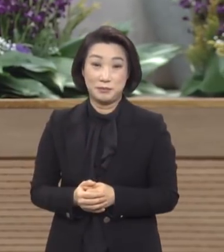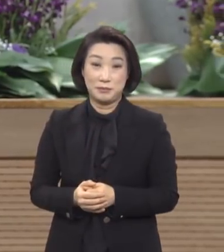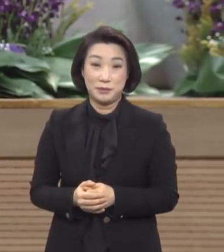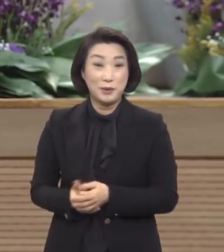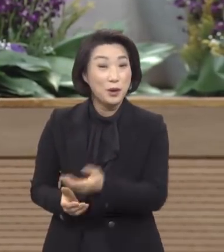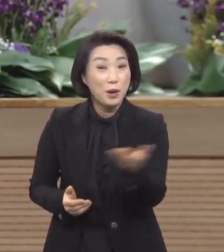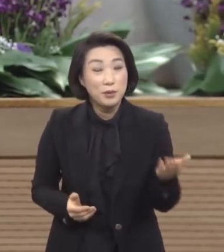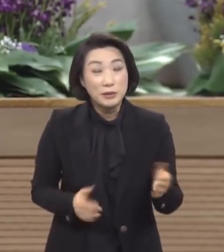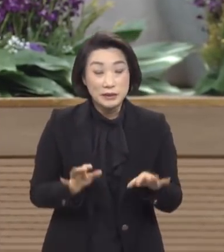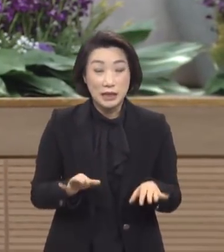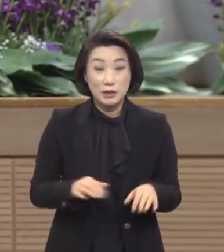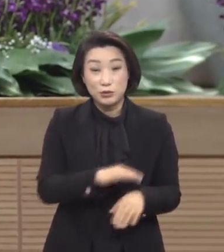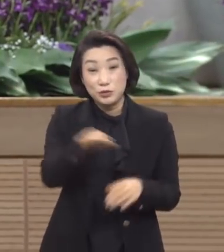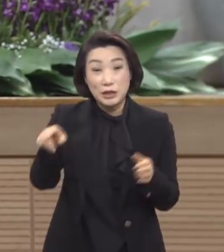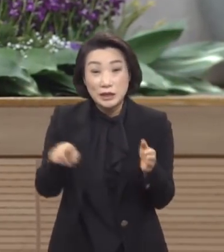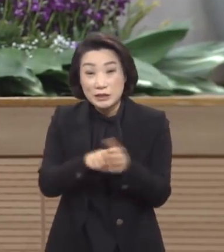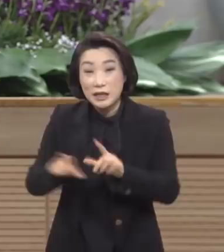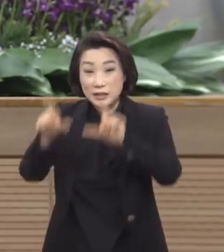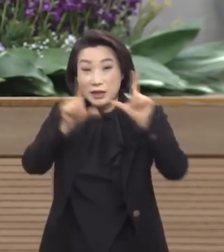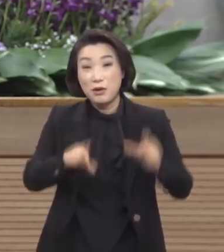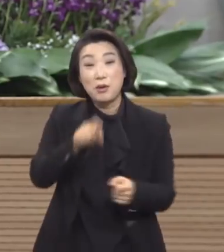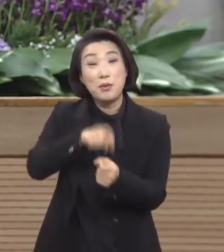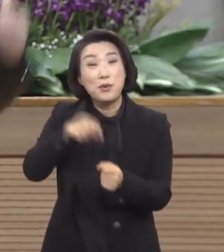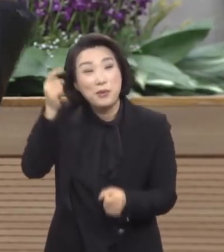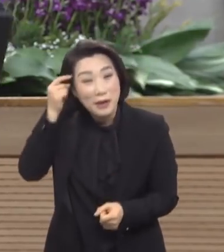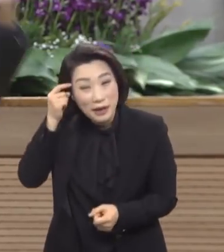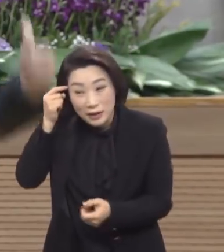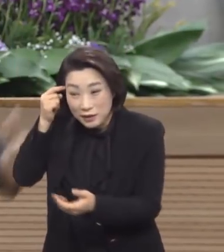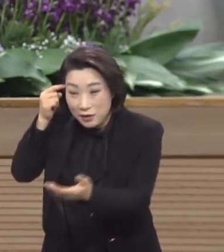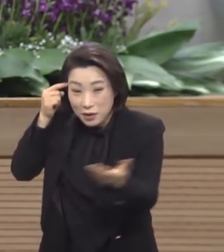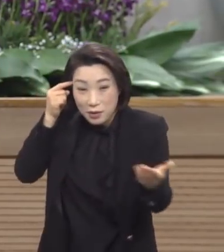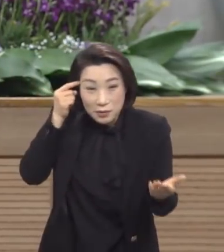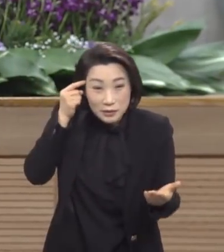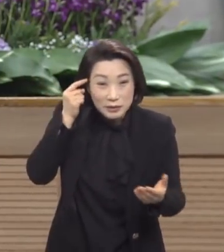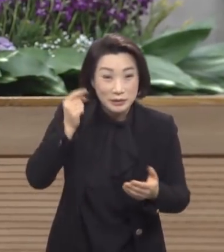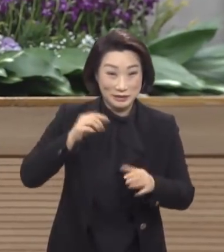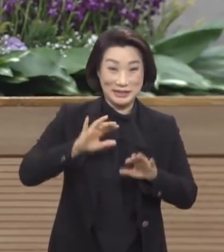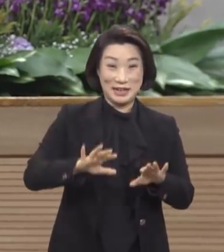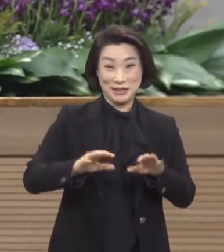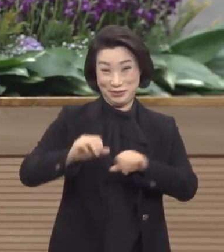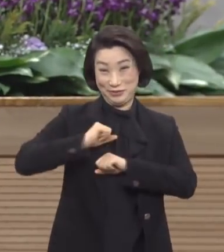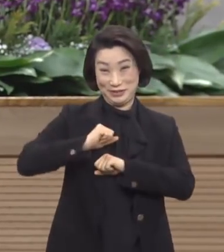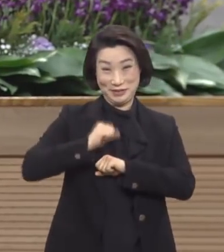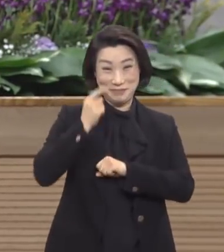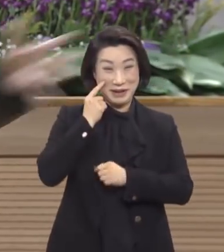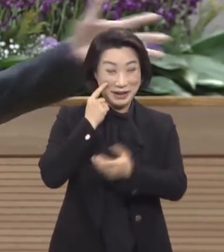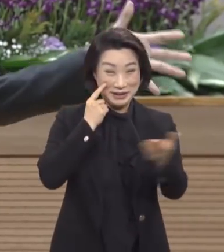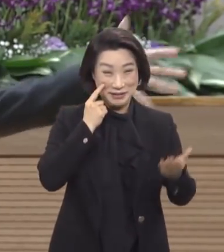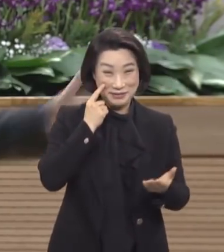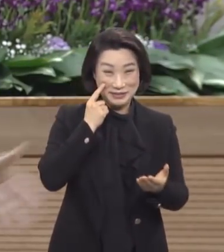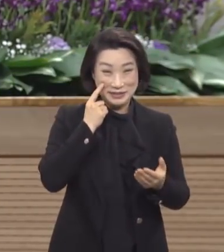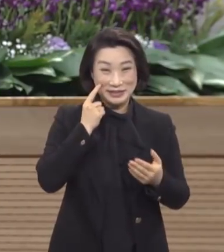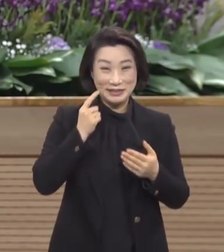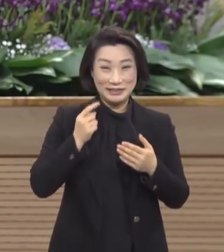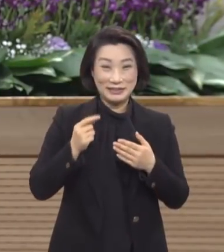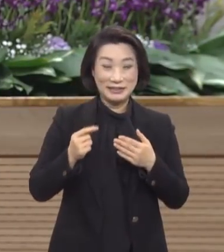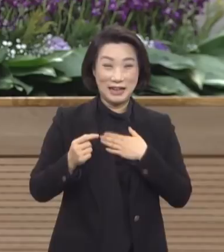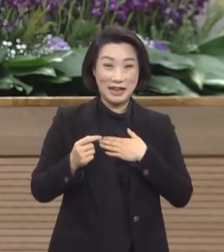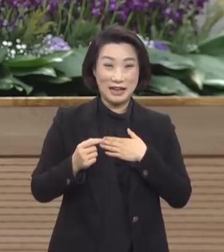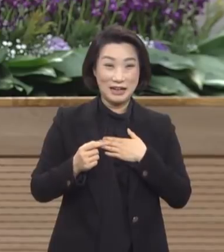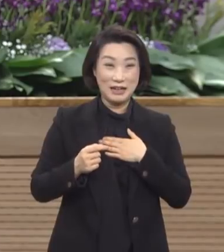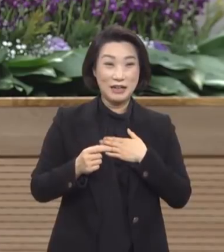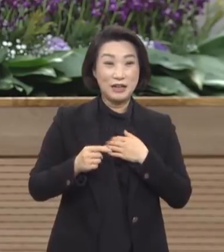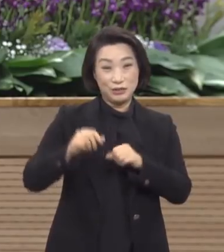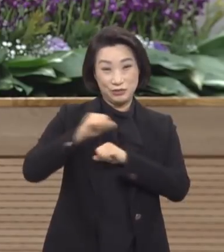응? 우리 신앙생활 해오지? 우리 군인들 보세요. 응? 제가 영장